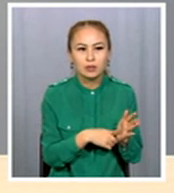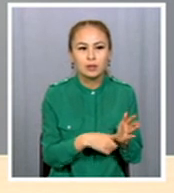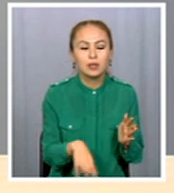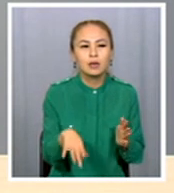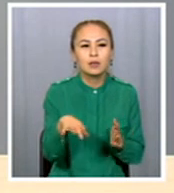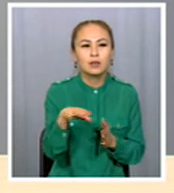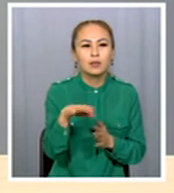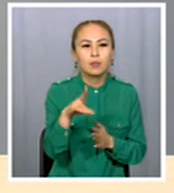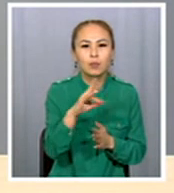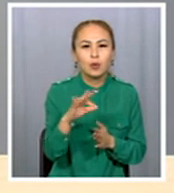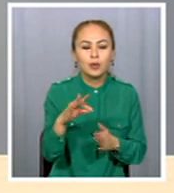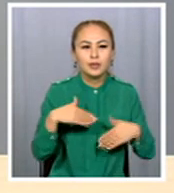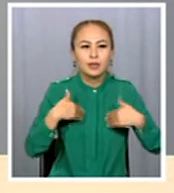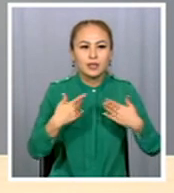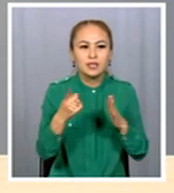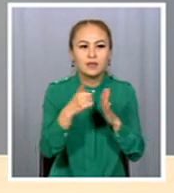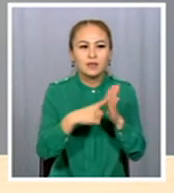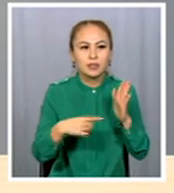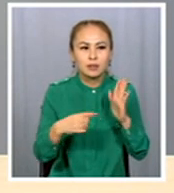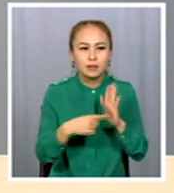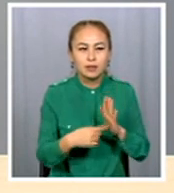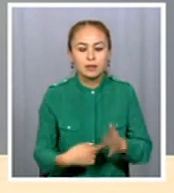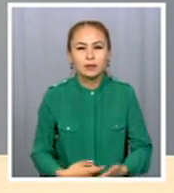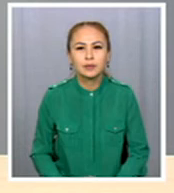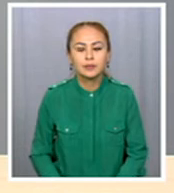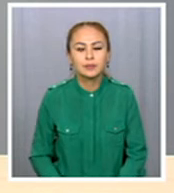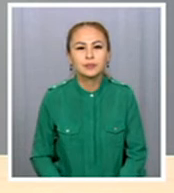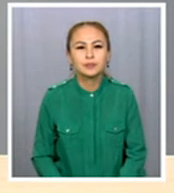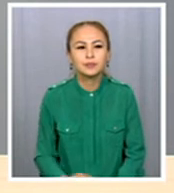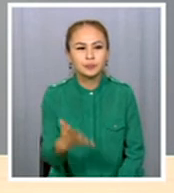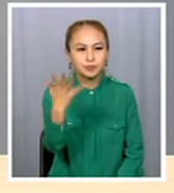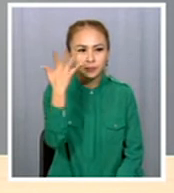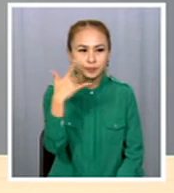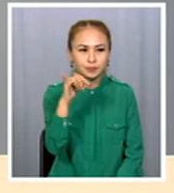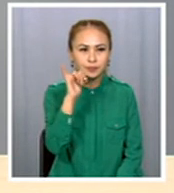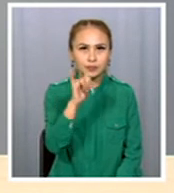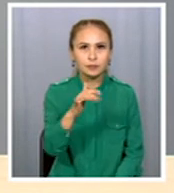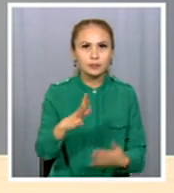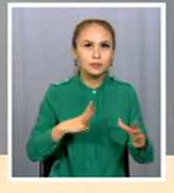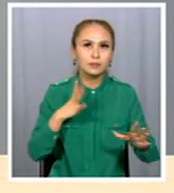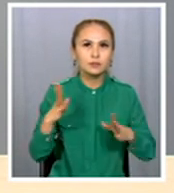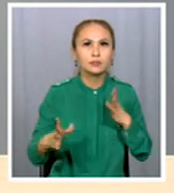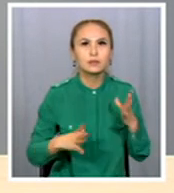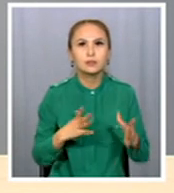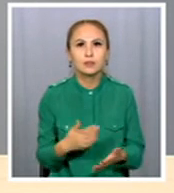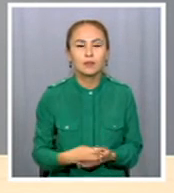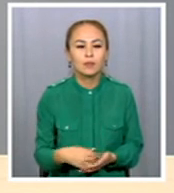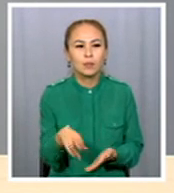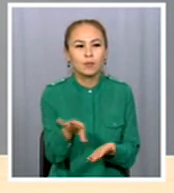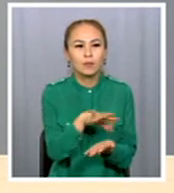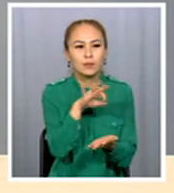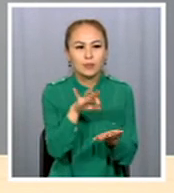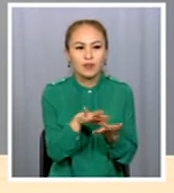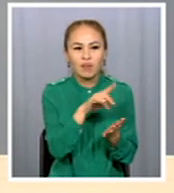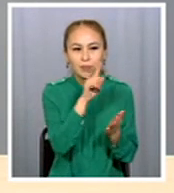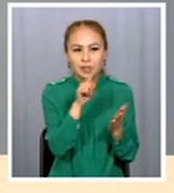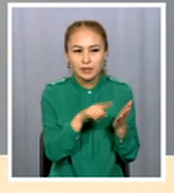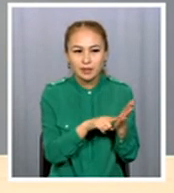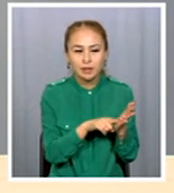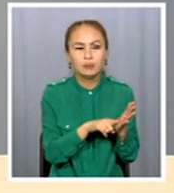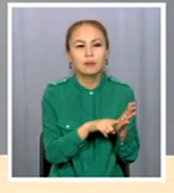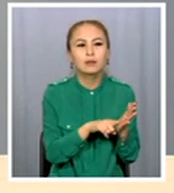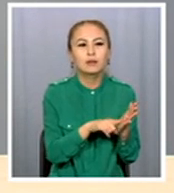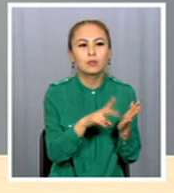вопросительное предложение, по интонации – восклицательное. Когда у нас занятие? По цели – вопросительное